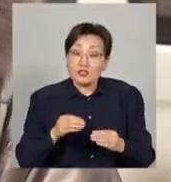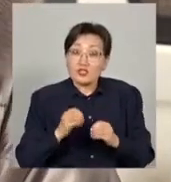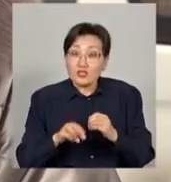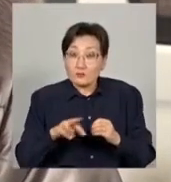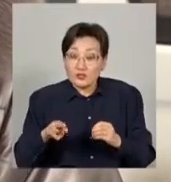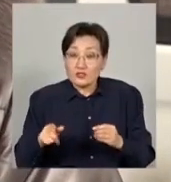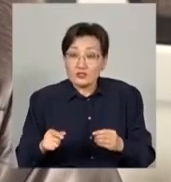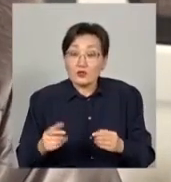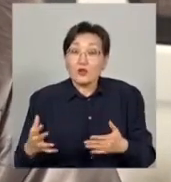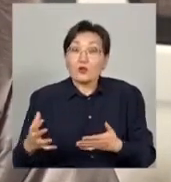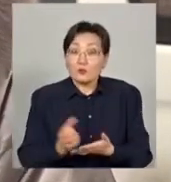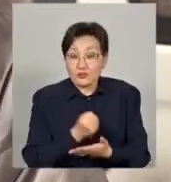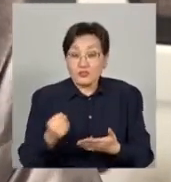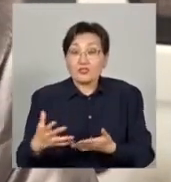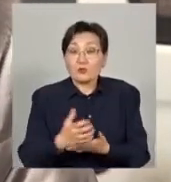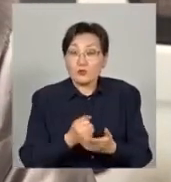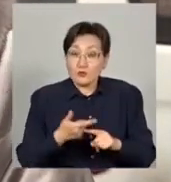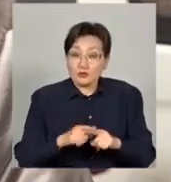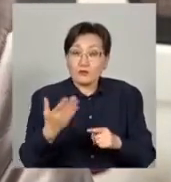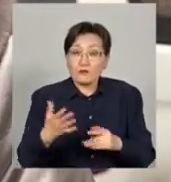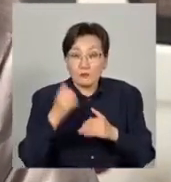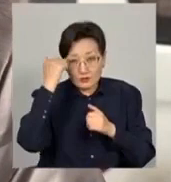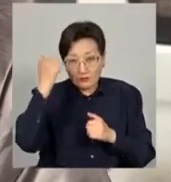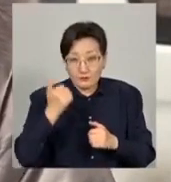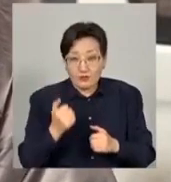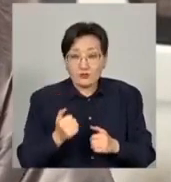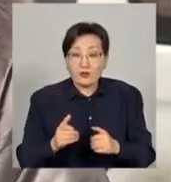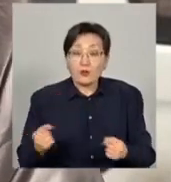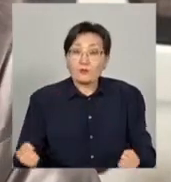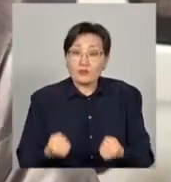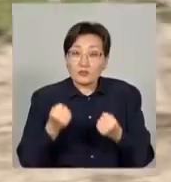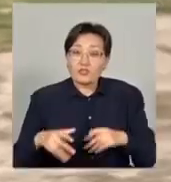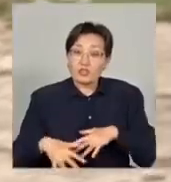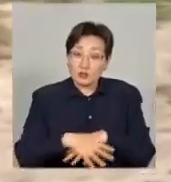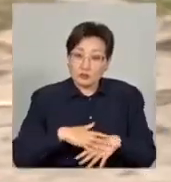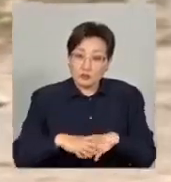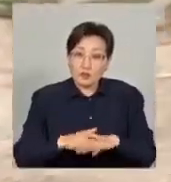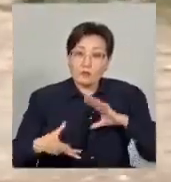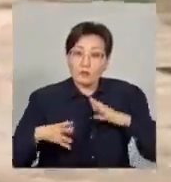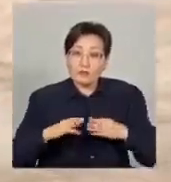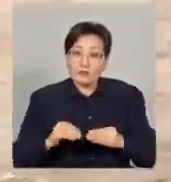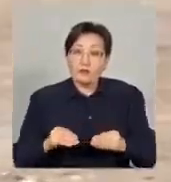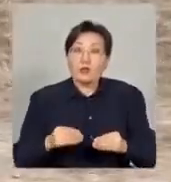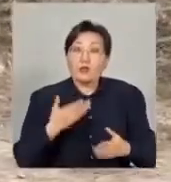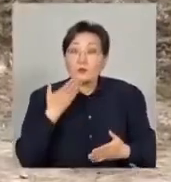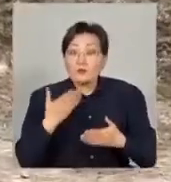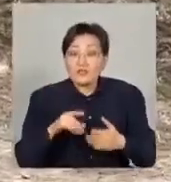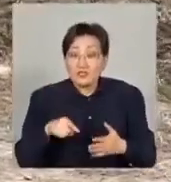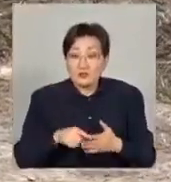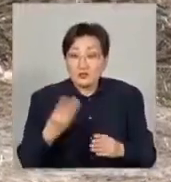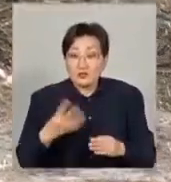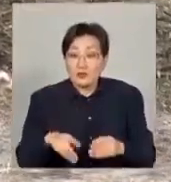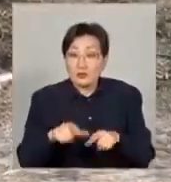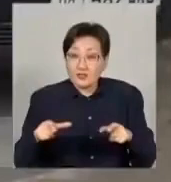10 миллионов и их удалось собрать очень вам благодарна Спасибо поддержке народа целом поднимались вопросы порядка 40